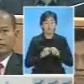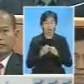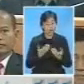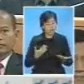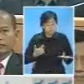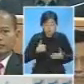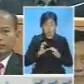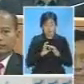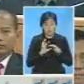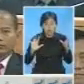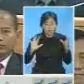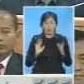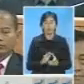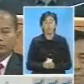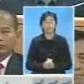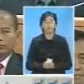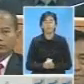ยวข้องกับผมผมขอกลับ